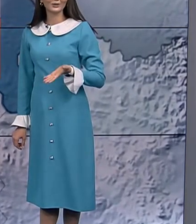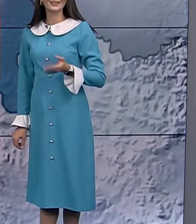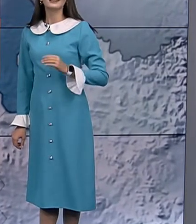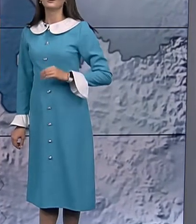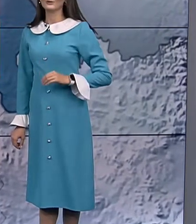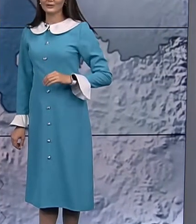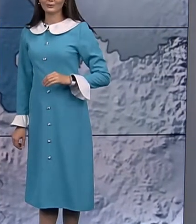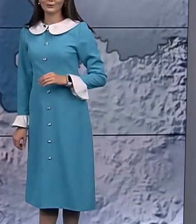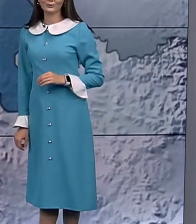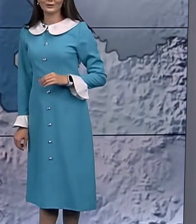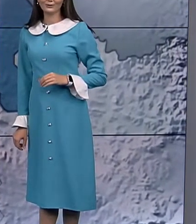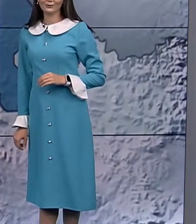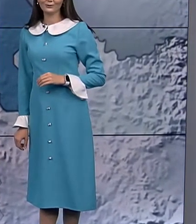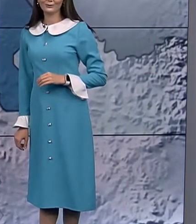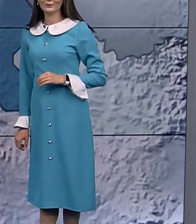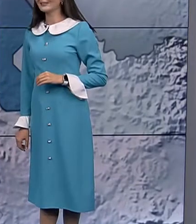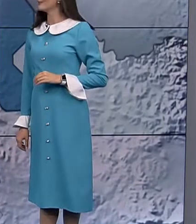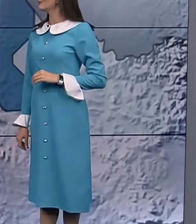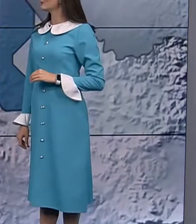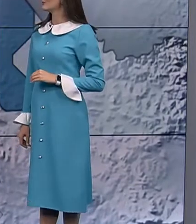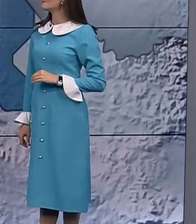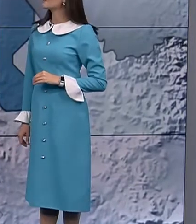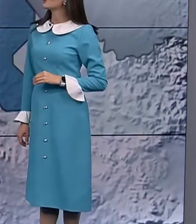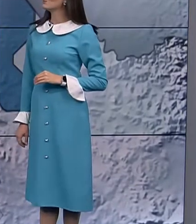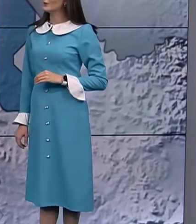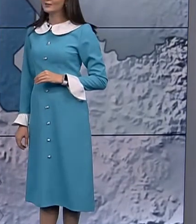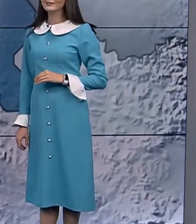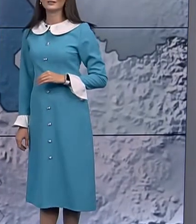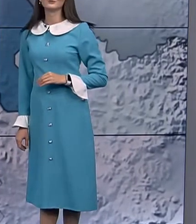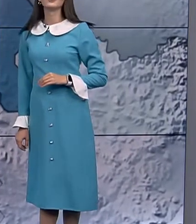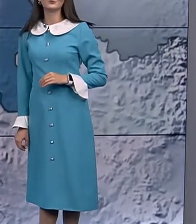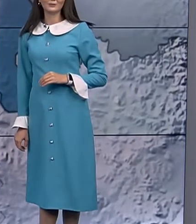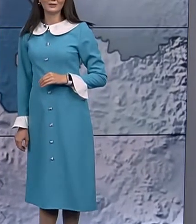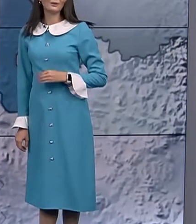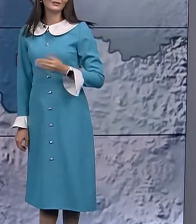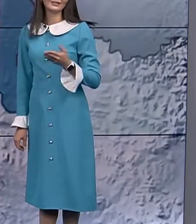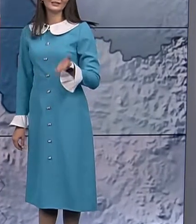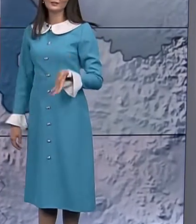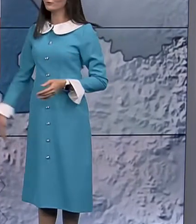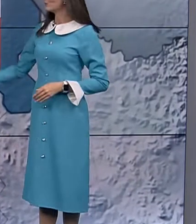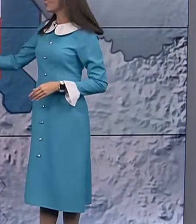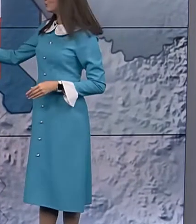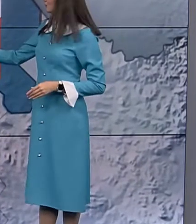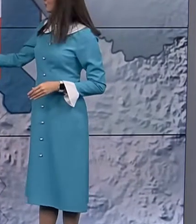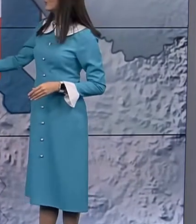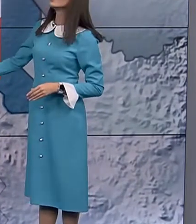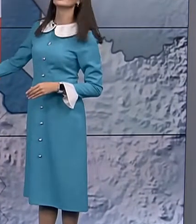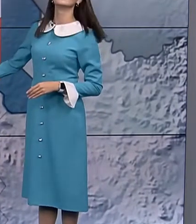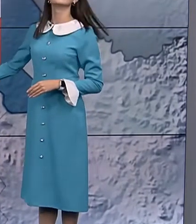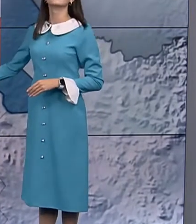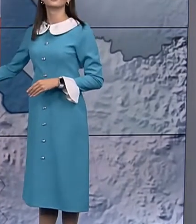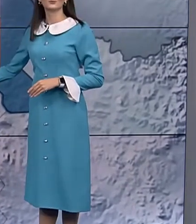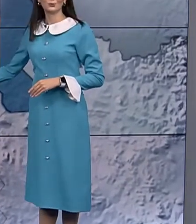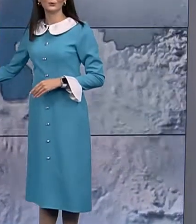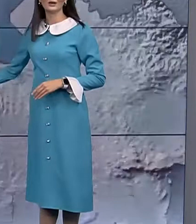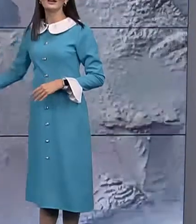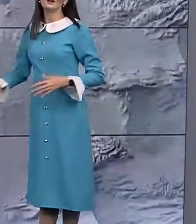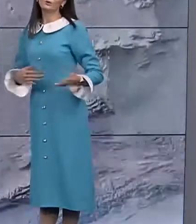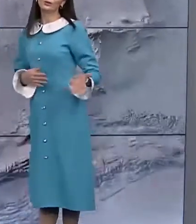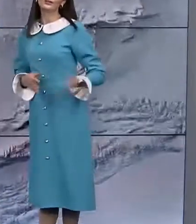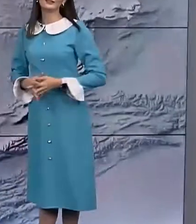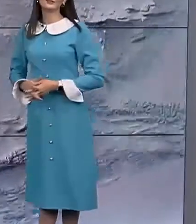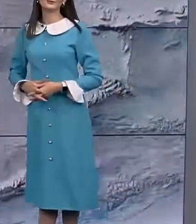қар жауады. Ауа температурасы күндіз 0-6, түнде 12 градус төмен. Павлодарда күндіз 13, түнде 18 градус